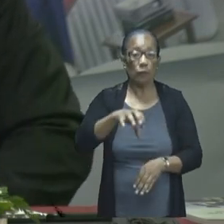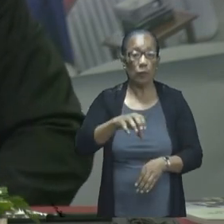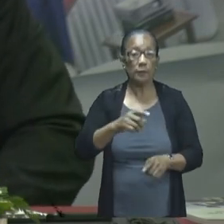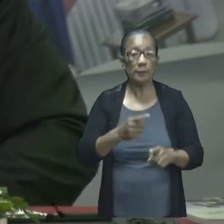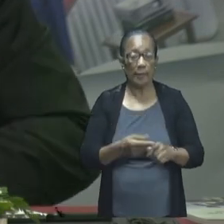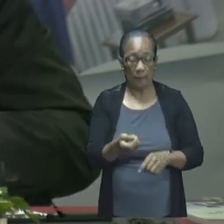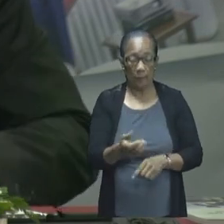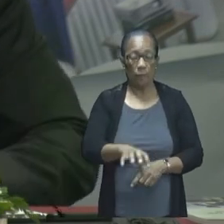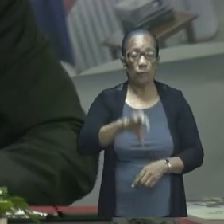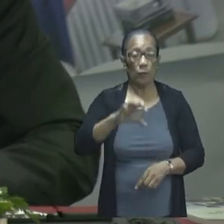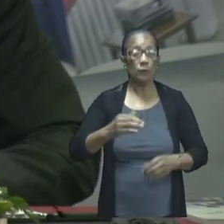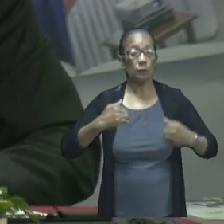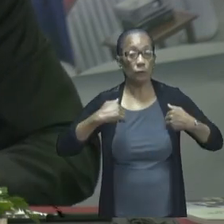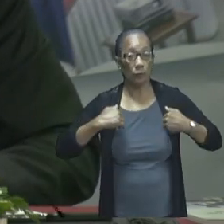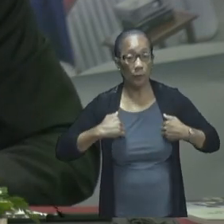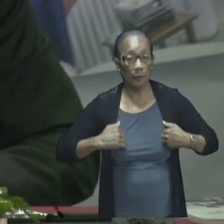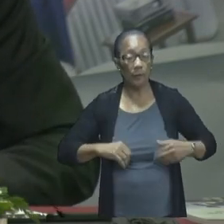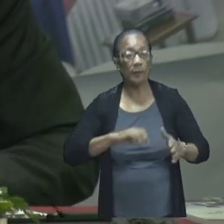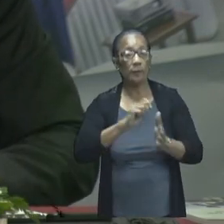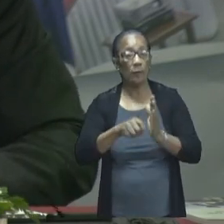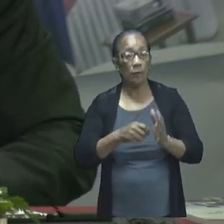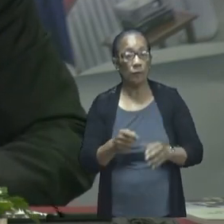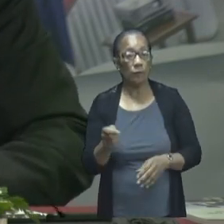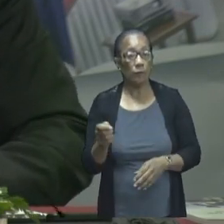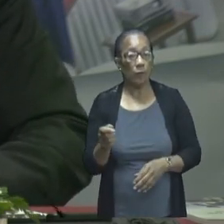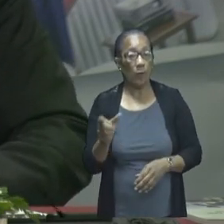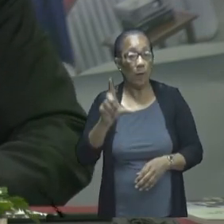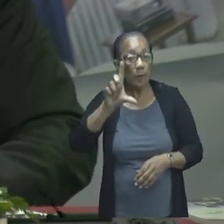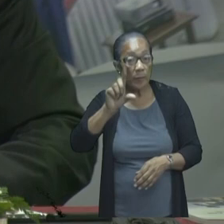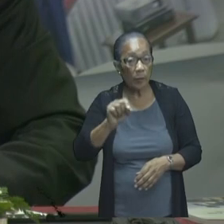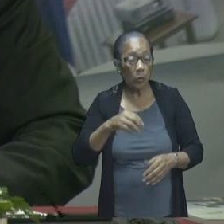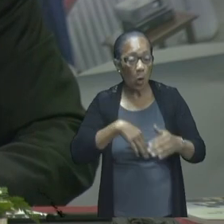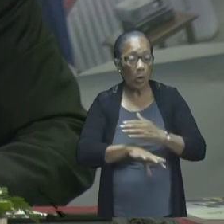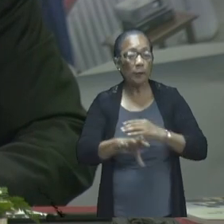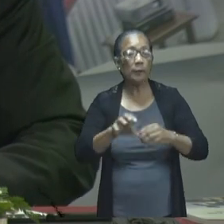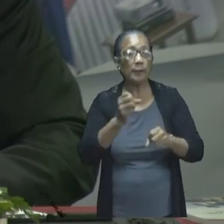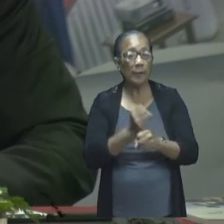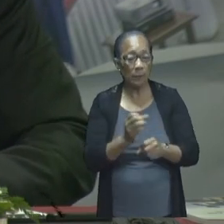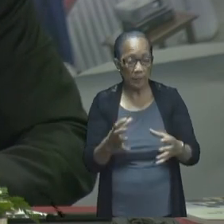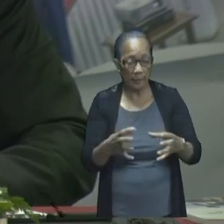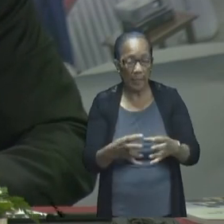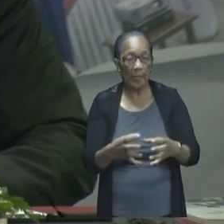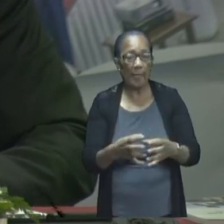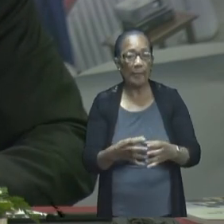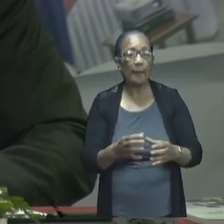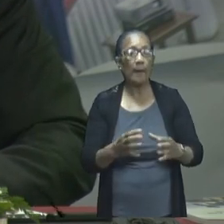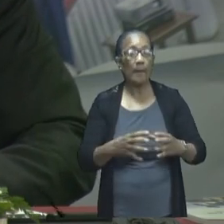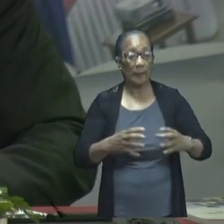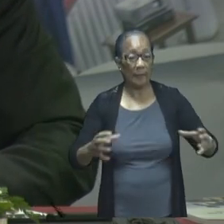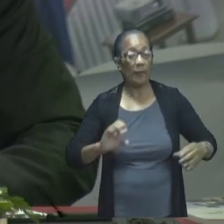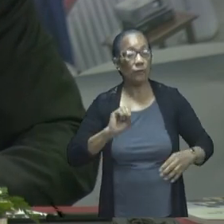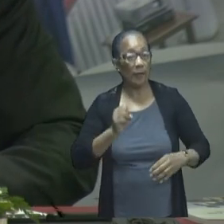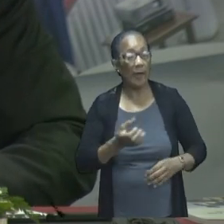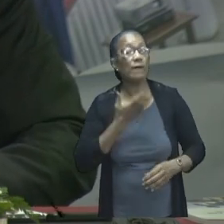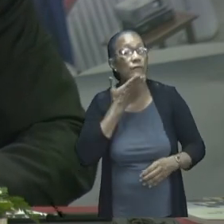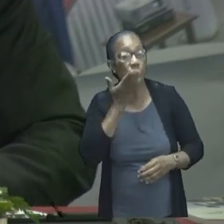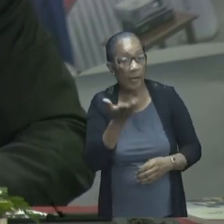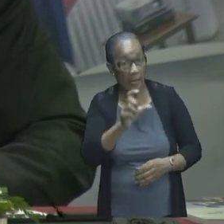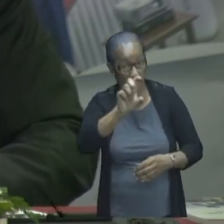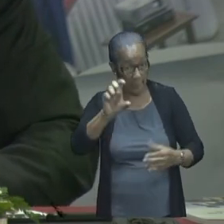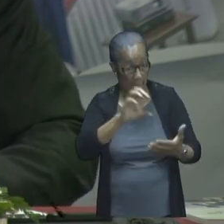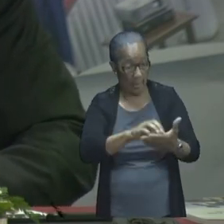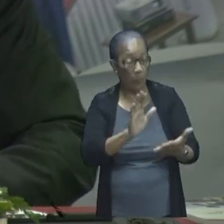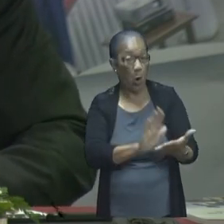volgens voor gemeenschap projecten voor micro-ondernemers dus ook hier kunnen kleine bedrijven hun aanvragen doen en natuurlijk